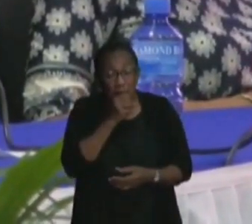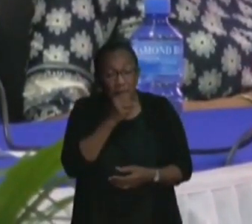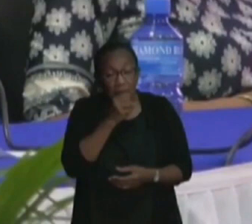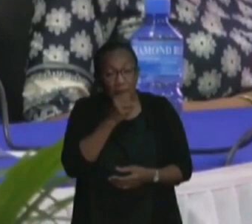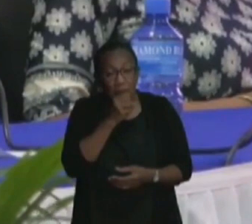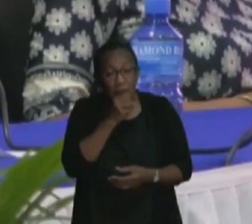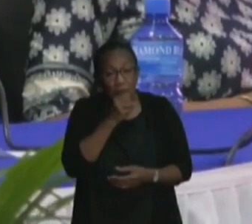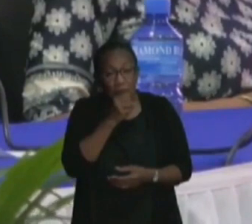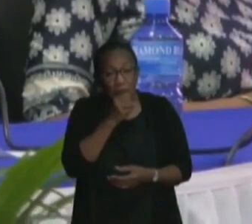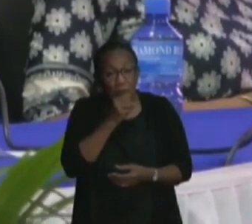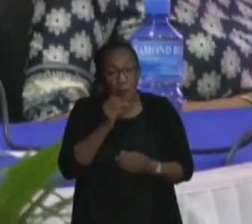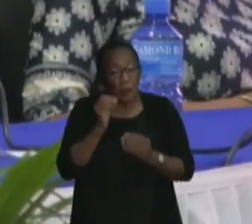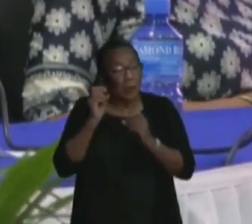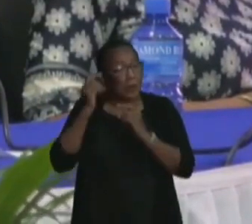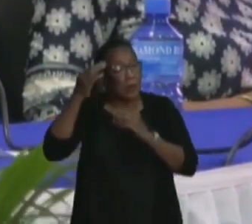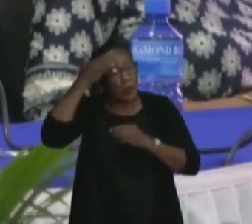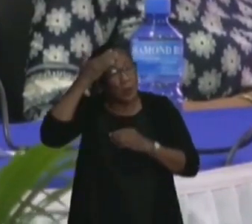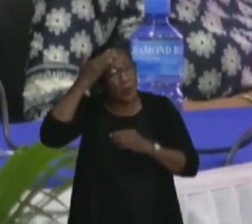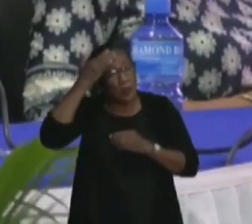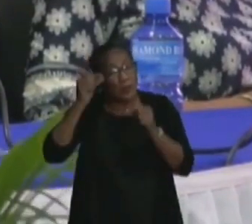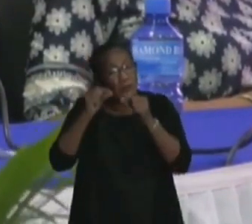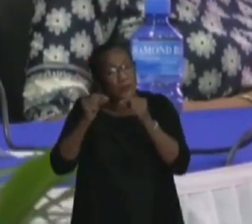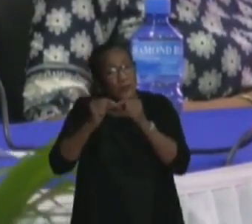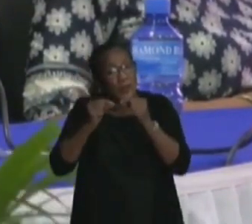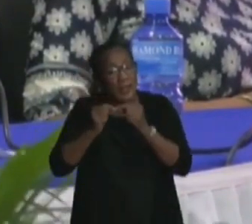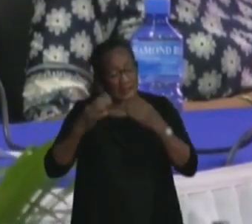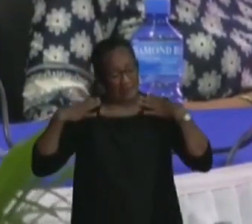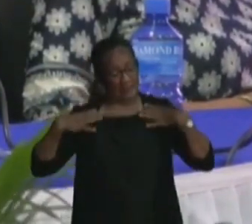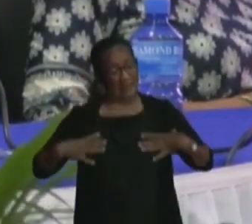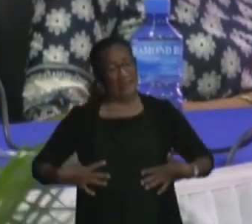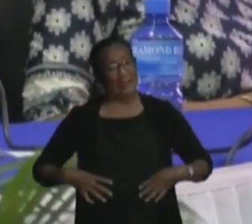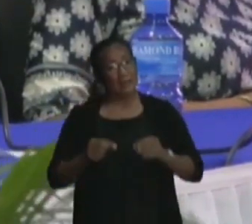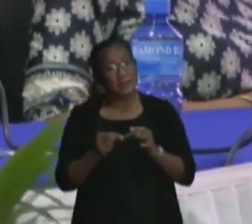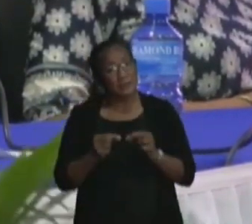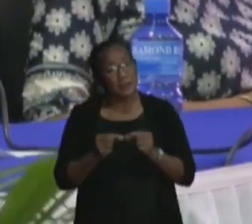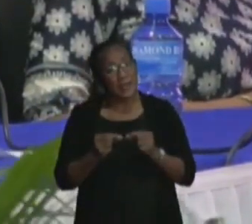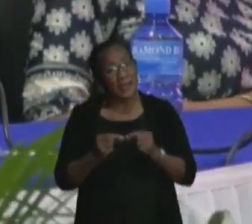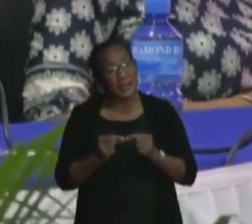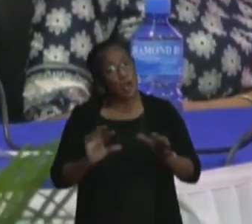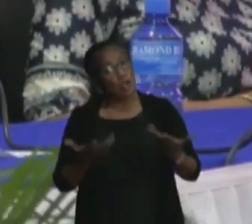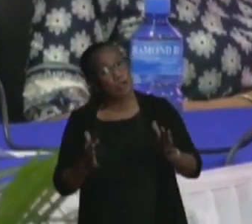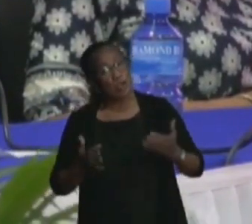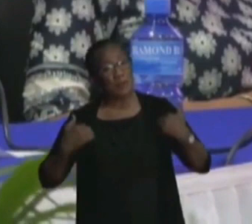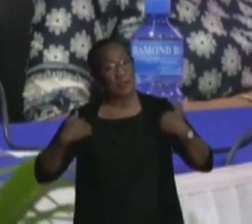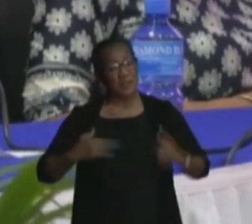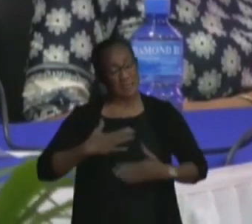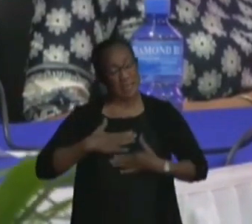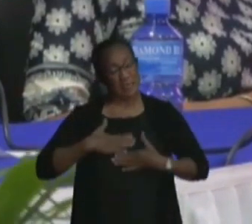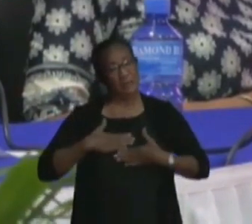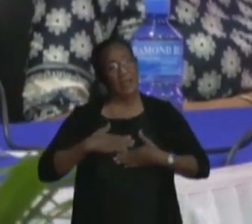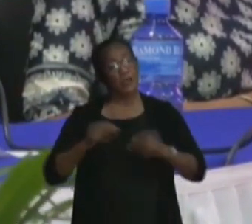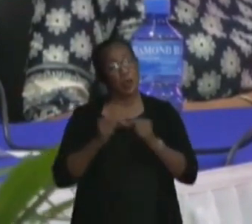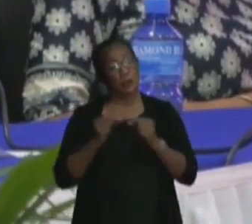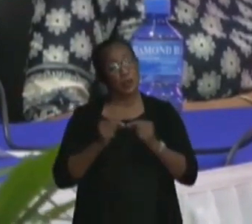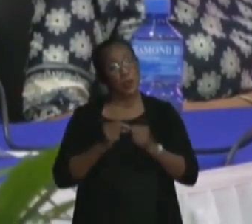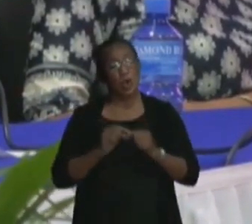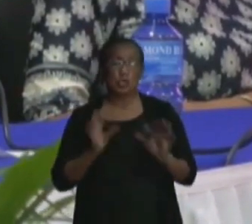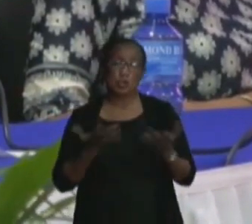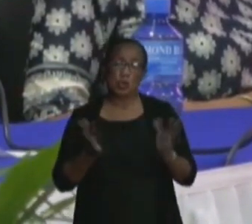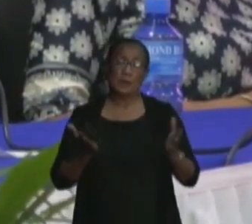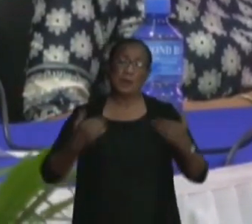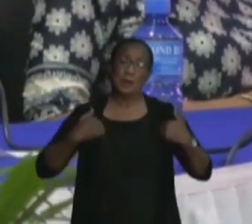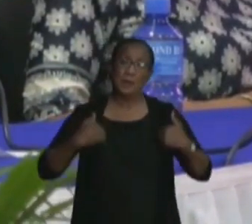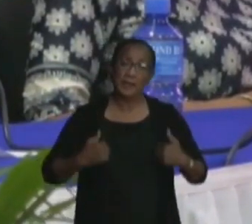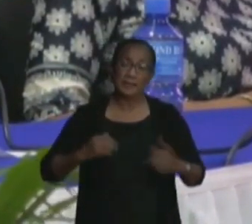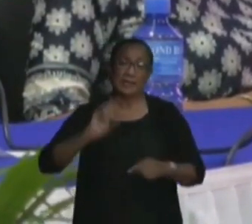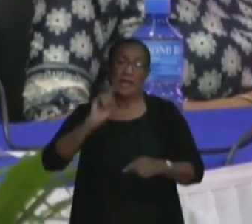is hevige hoofdpijn, het is lichaamspijnen. Sommige mensen hebben alleen maar pijn op de borst. Sommige mensen